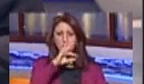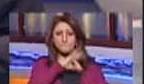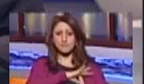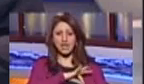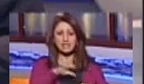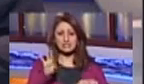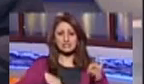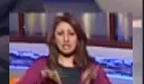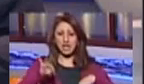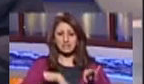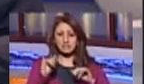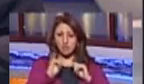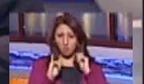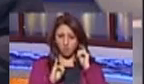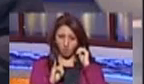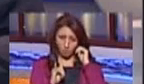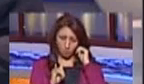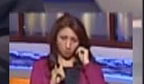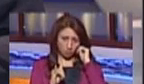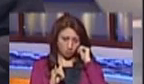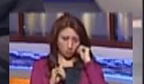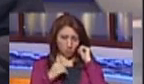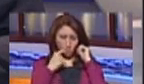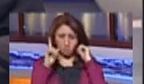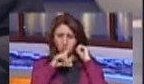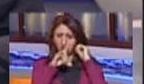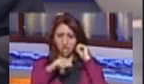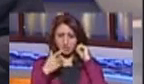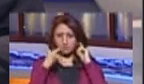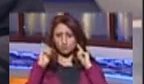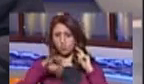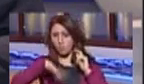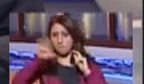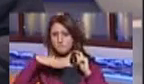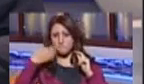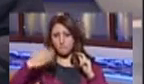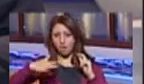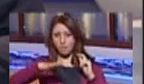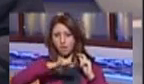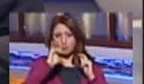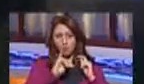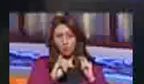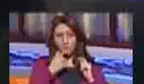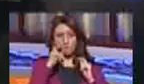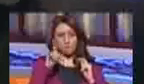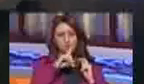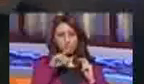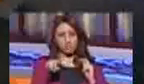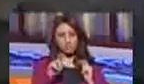الأنانية حتى لو كانت ملطخة بدماء الشهداء الأبرياء.